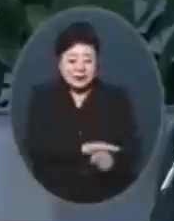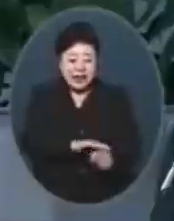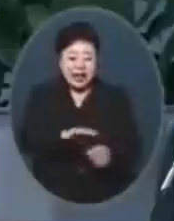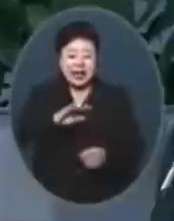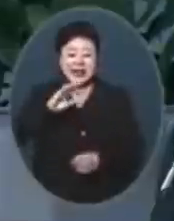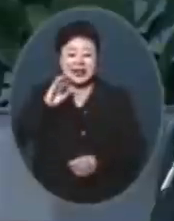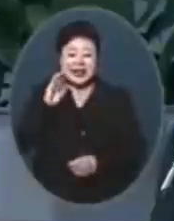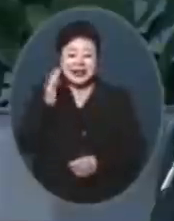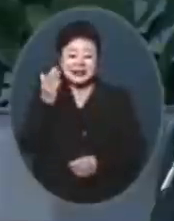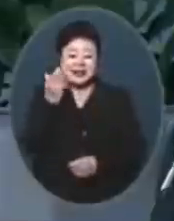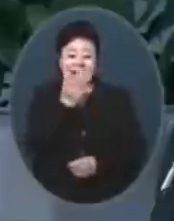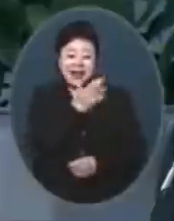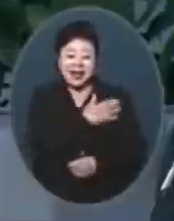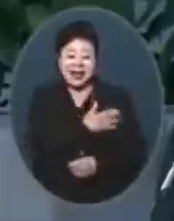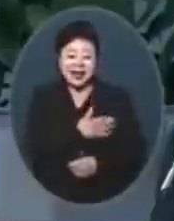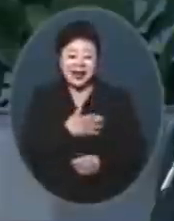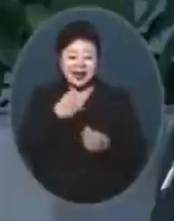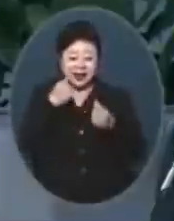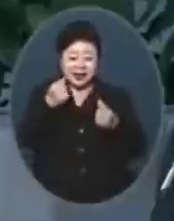범사에